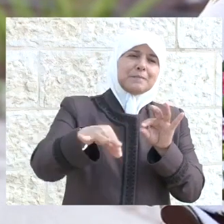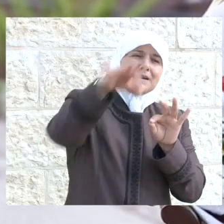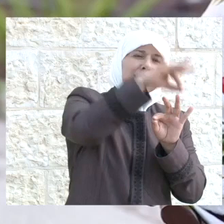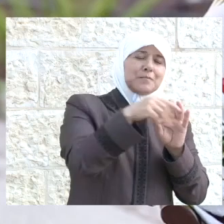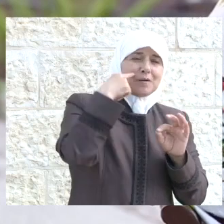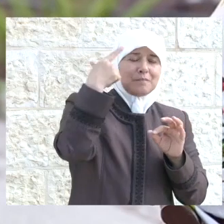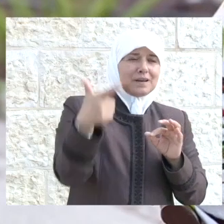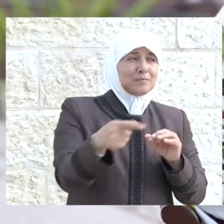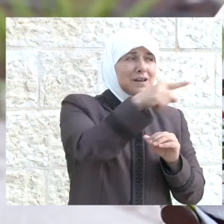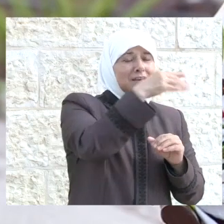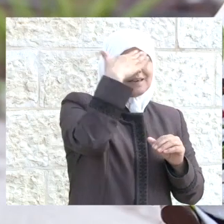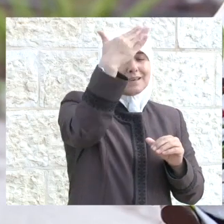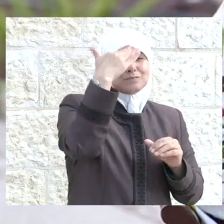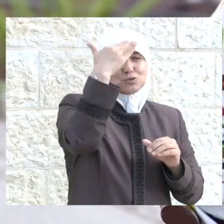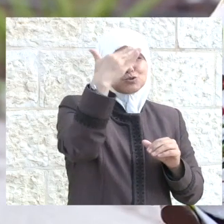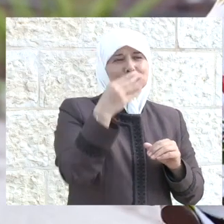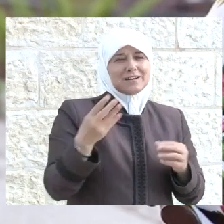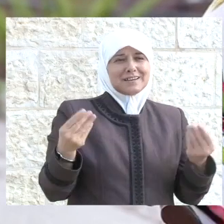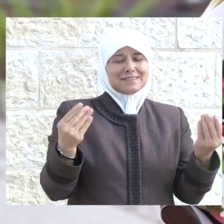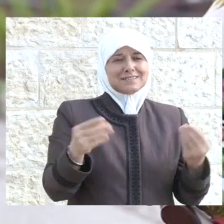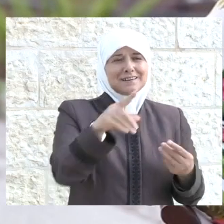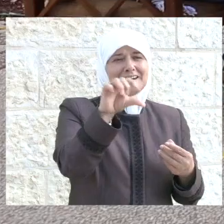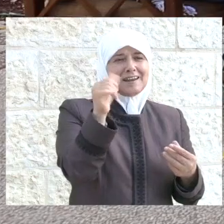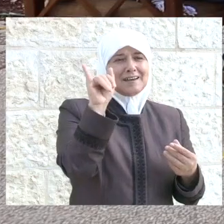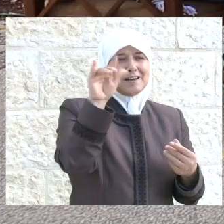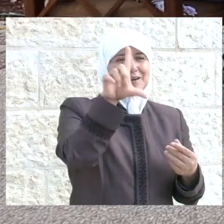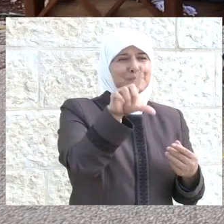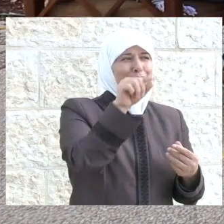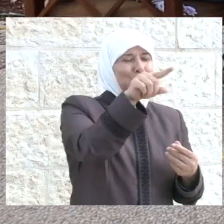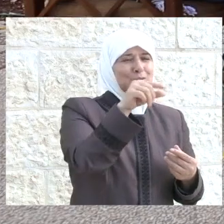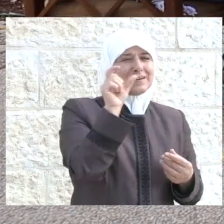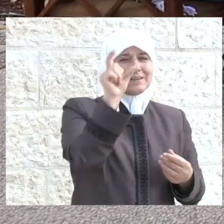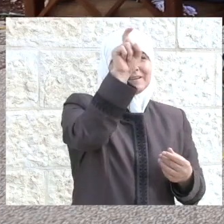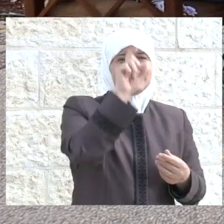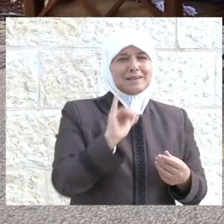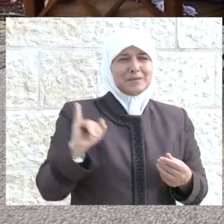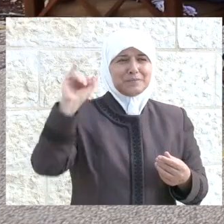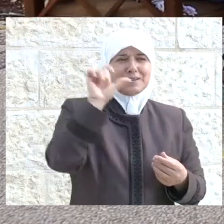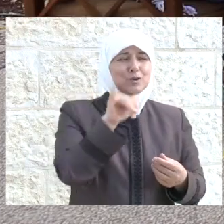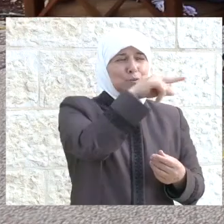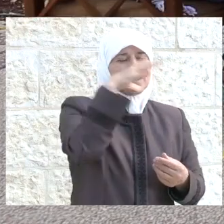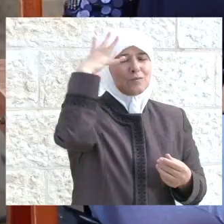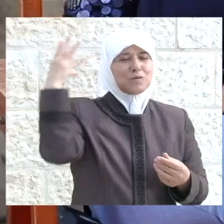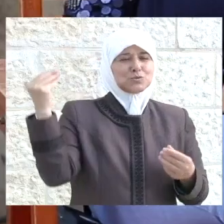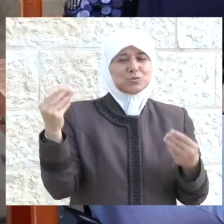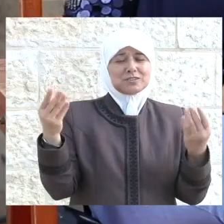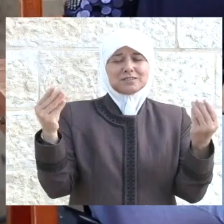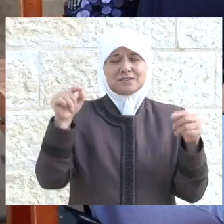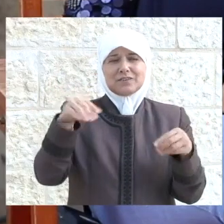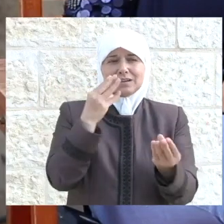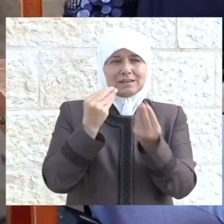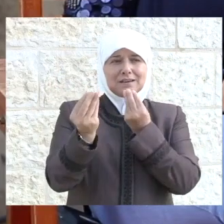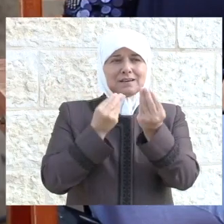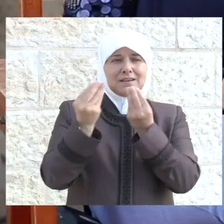شكرا لك أمل، شكرا لك نرمين، سعدت كثيرا في هذا الحوار، شكرا لكم. الله يسعدك يا رب. وهيك بنكون وصلنا